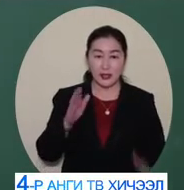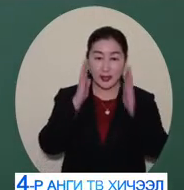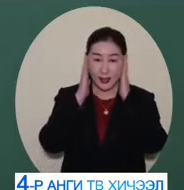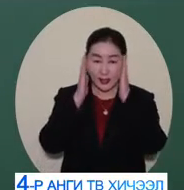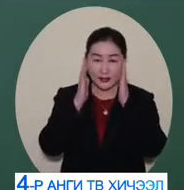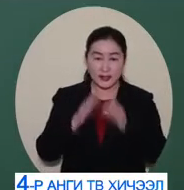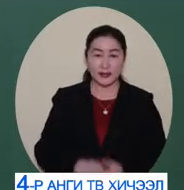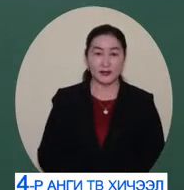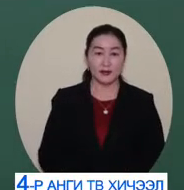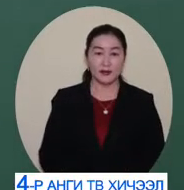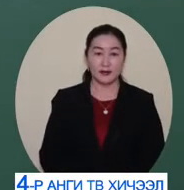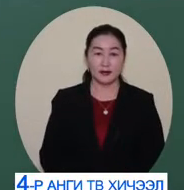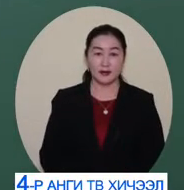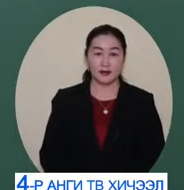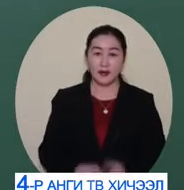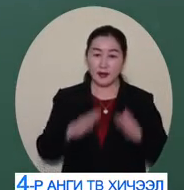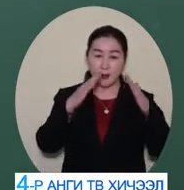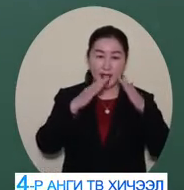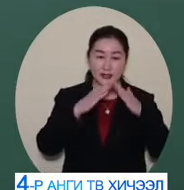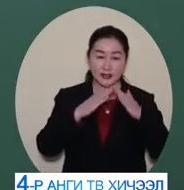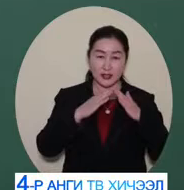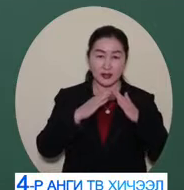За одоо бүгдээрээ одоо ажиглая.